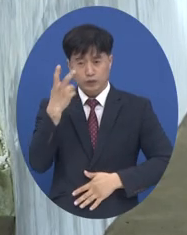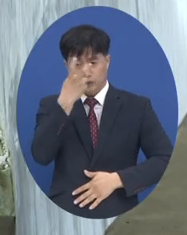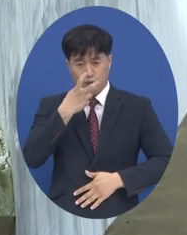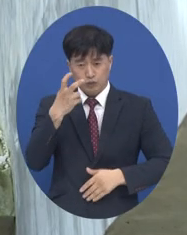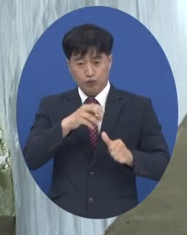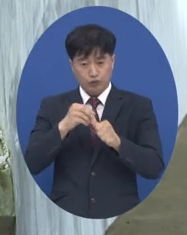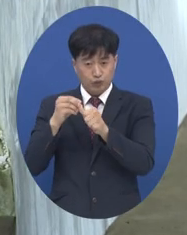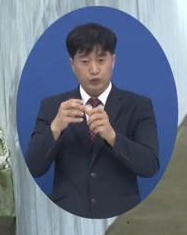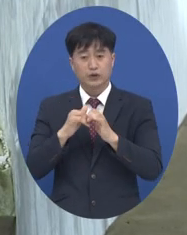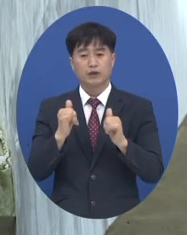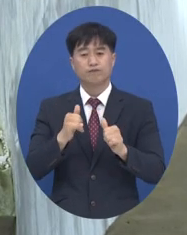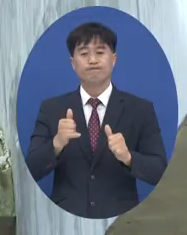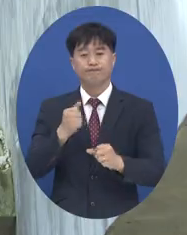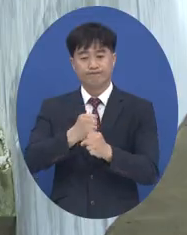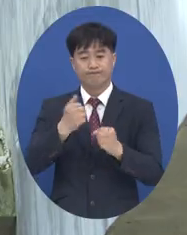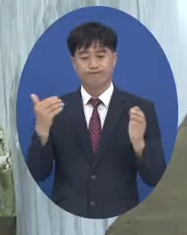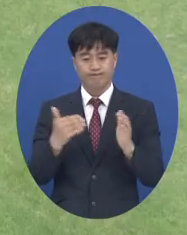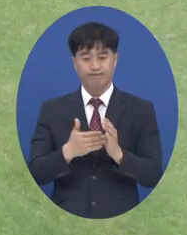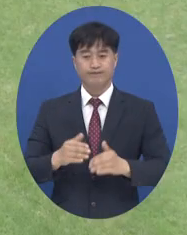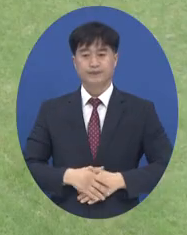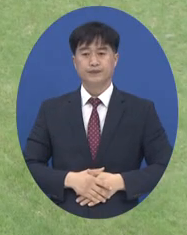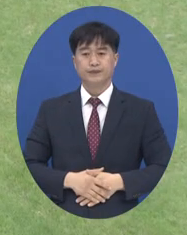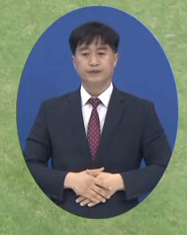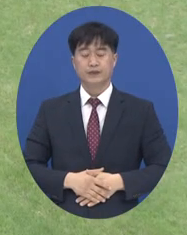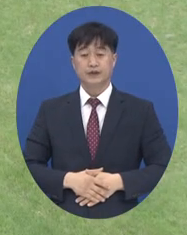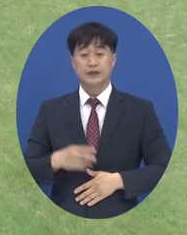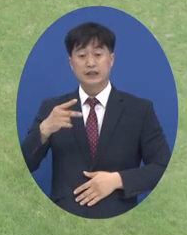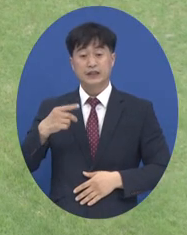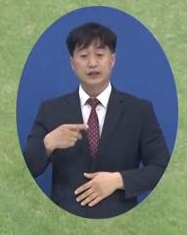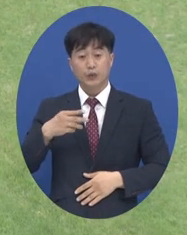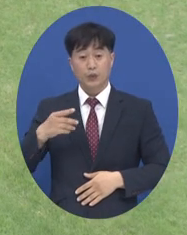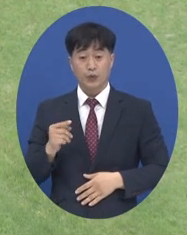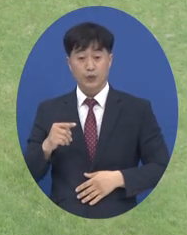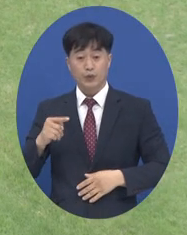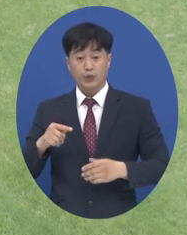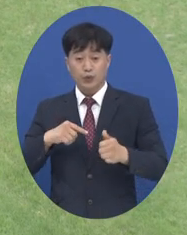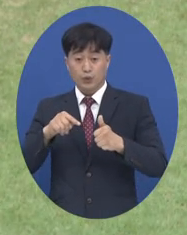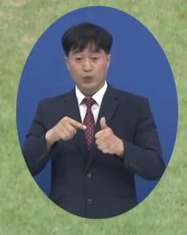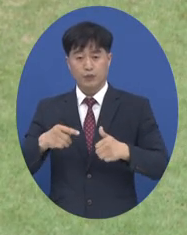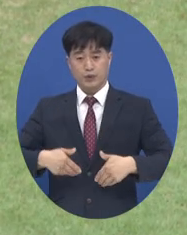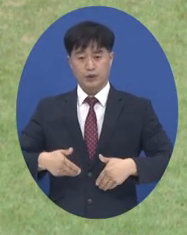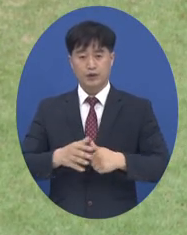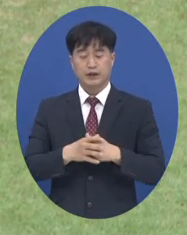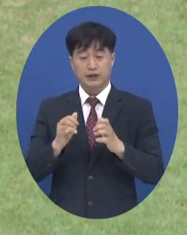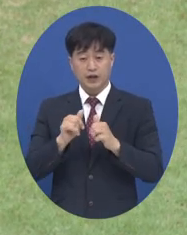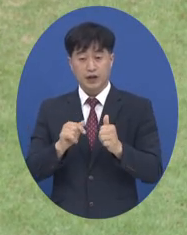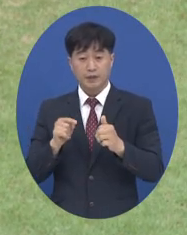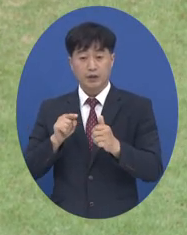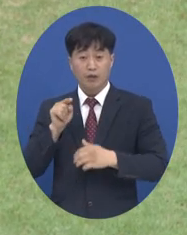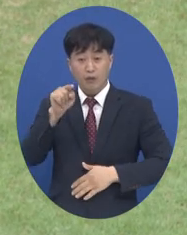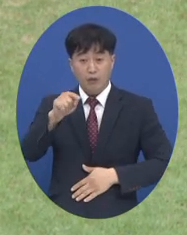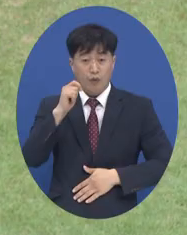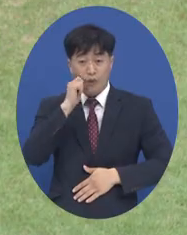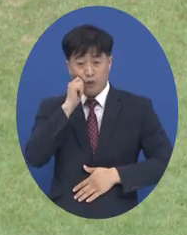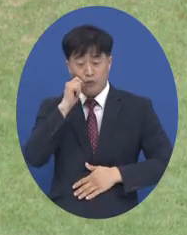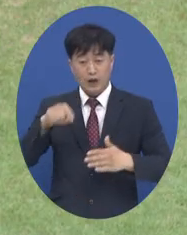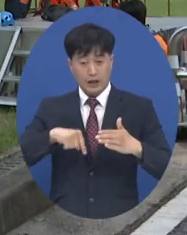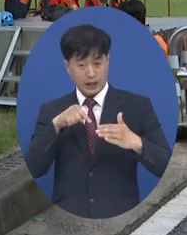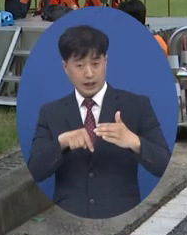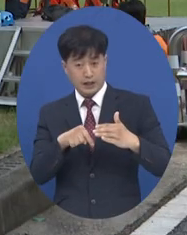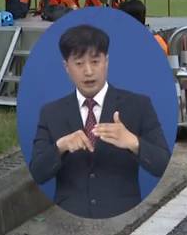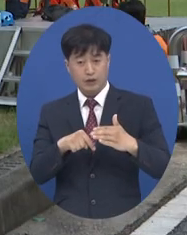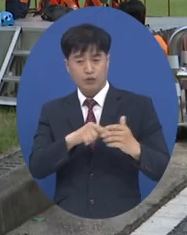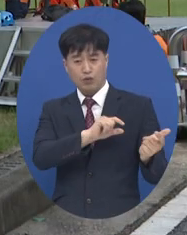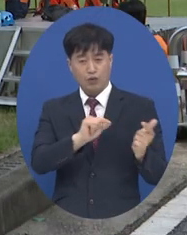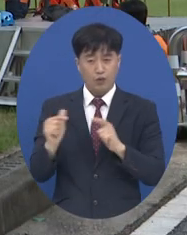전문 구조대원이 배출됐습니다. 드론 교육도 요즘은 필수. 사람이 접근하기 어려운 내부 구조나